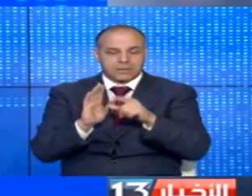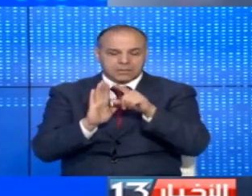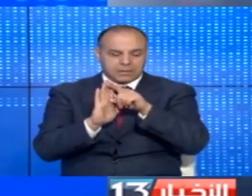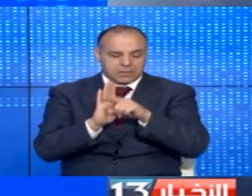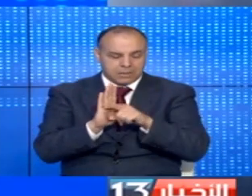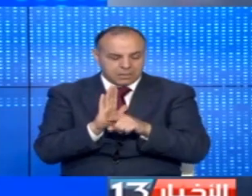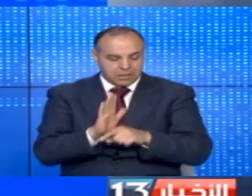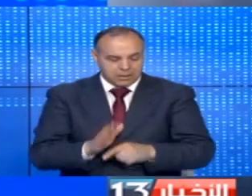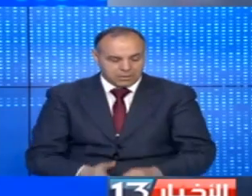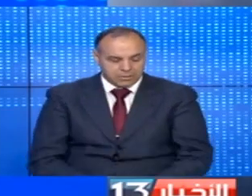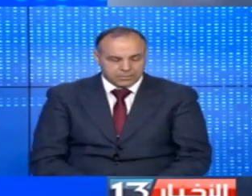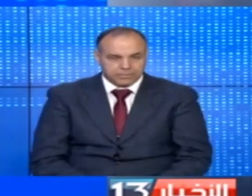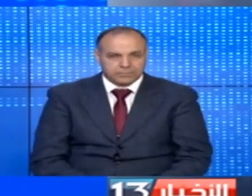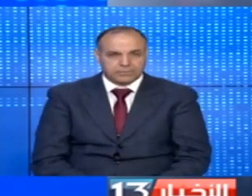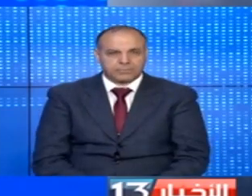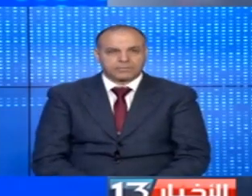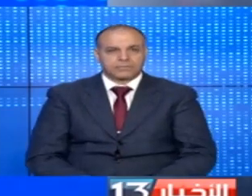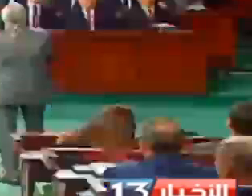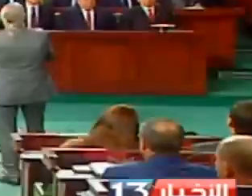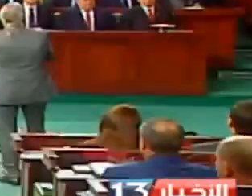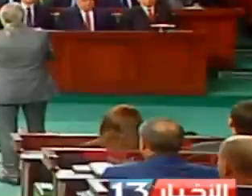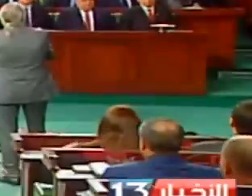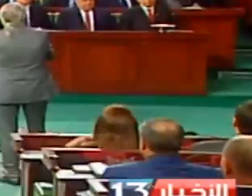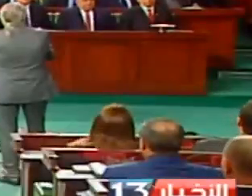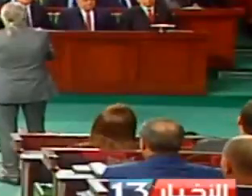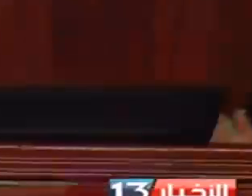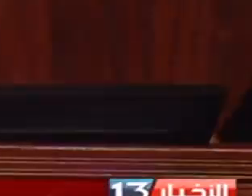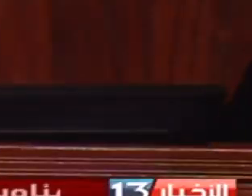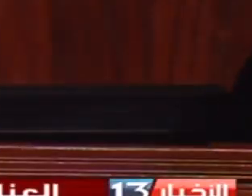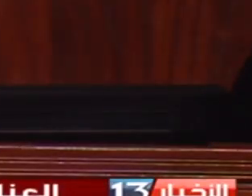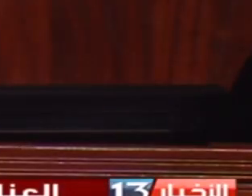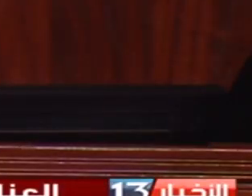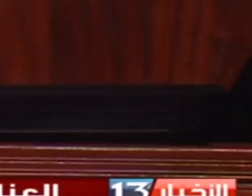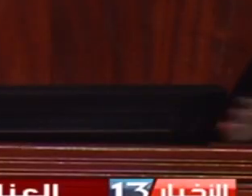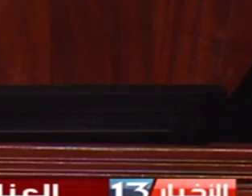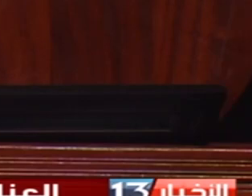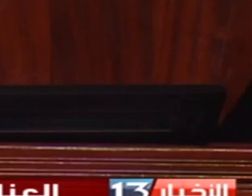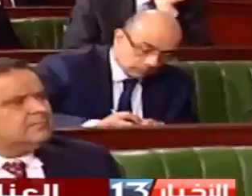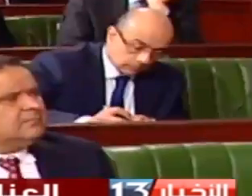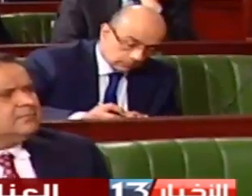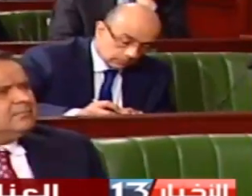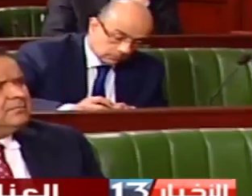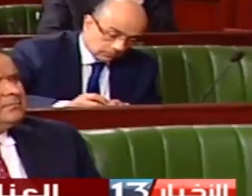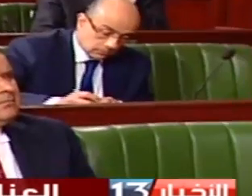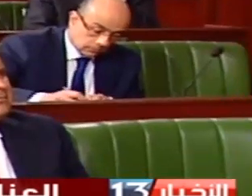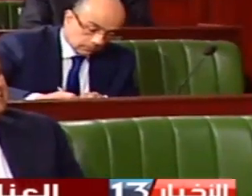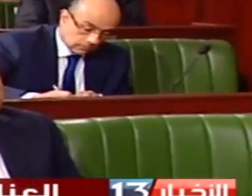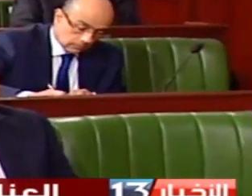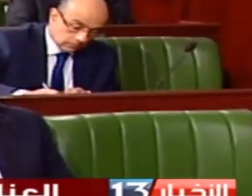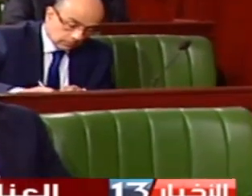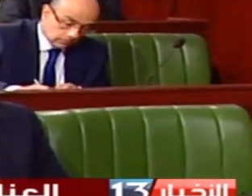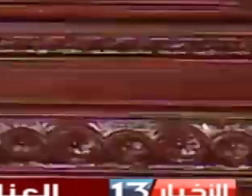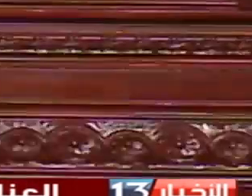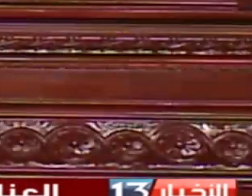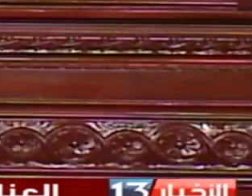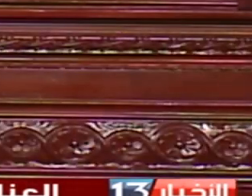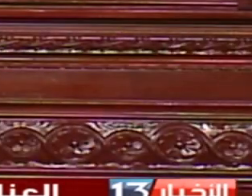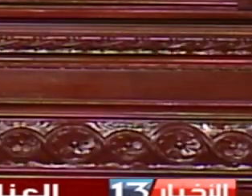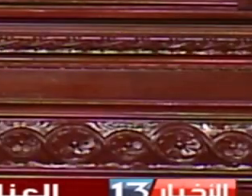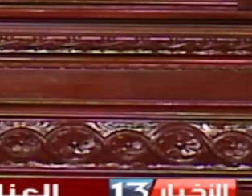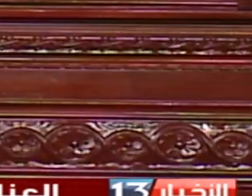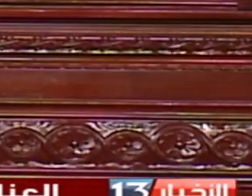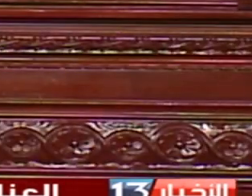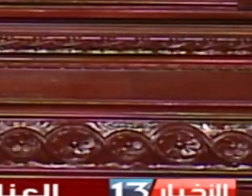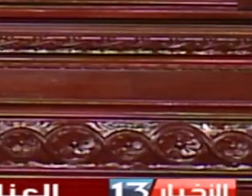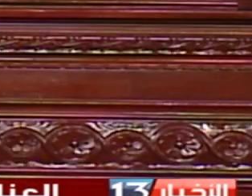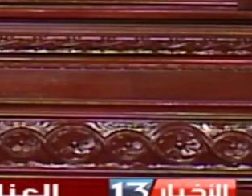بابرز عناوينها مكافحه الارهاب والجريمه والفساد وادخال اصلاحات اقتصاديه واجتماعيه من